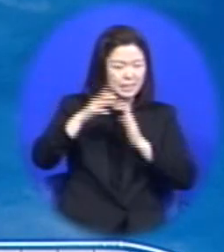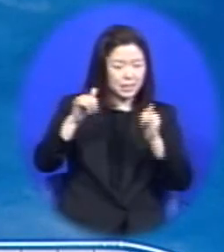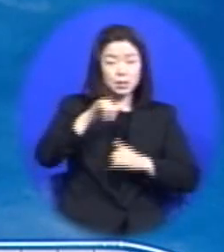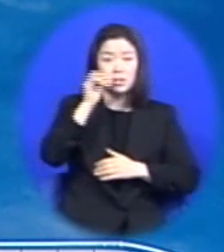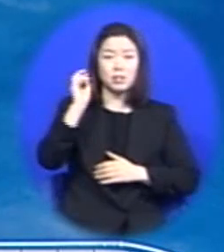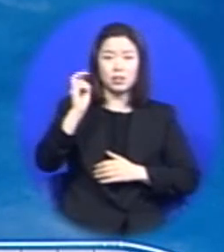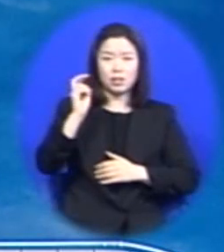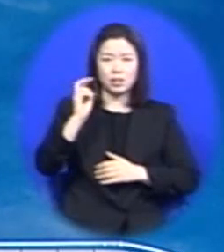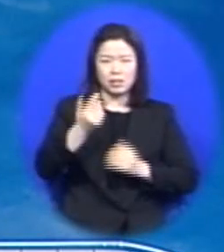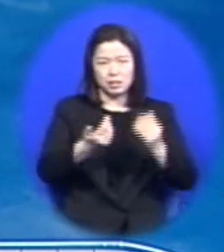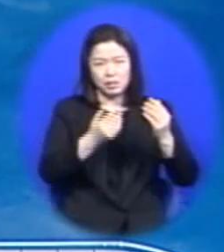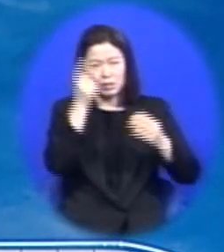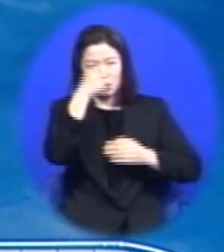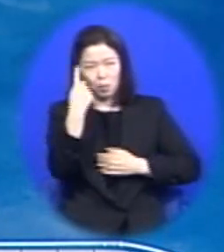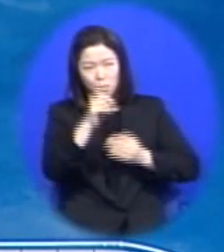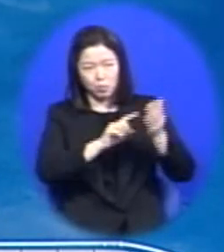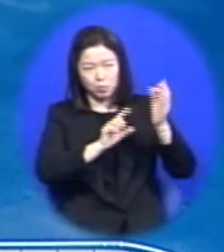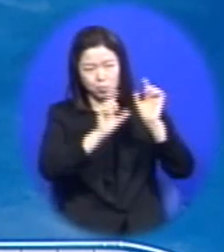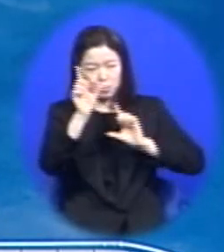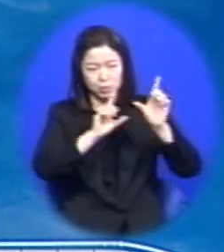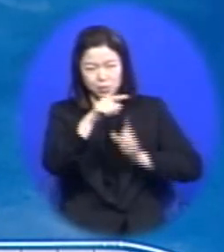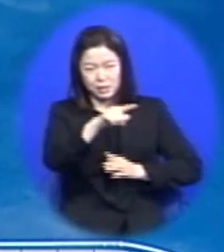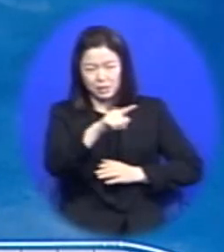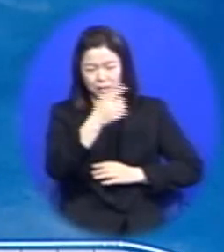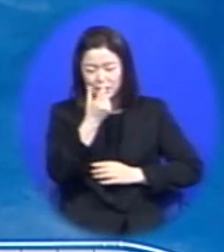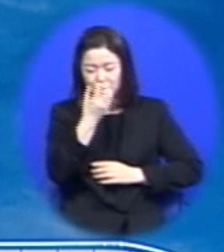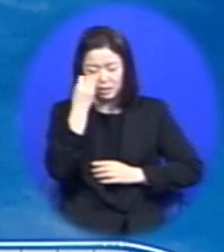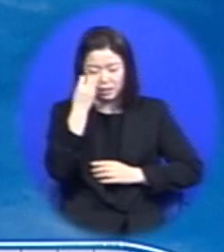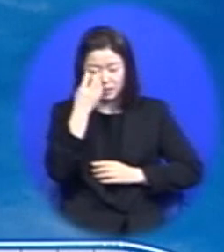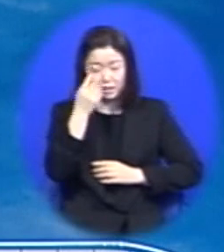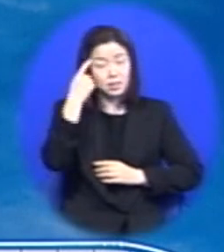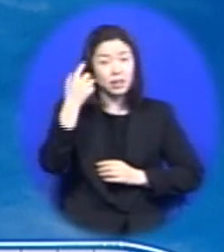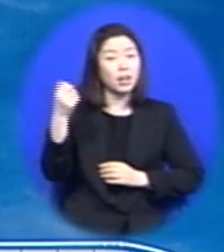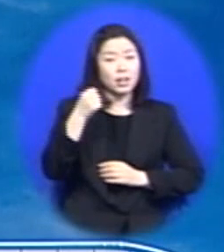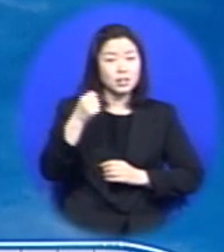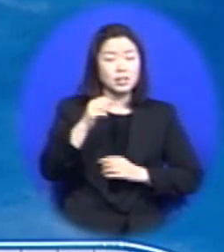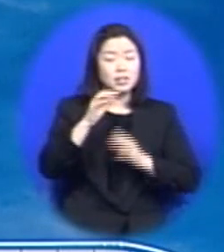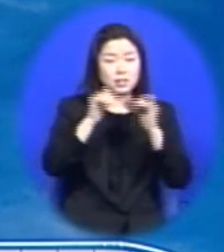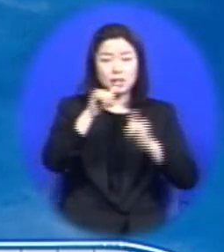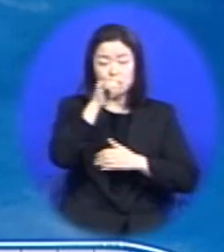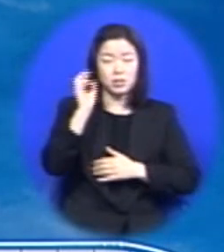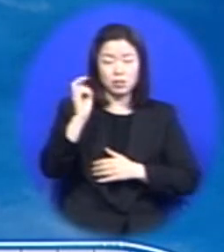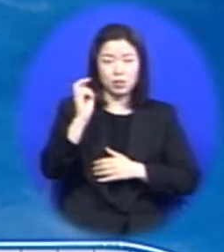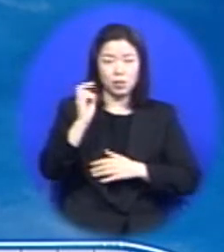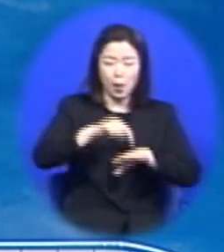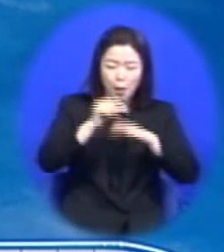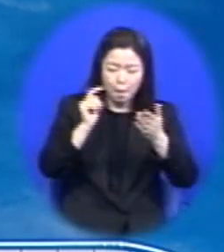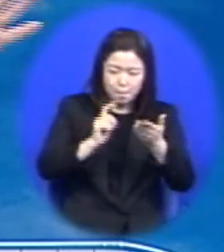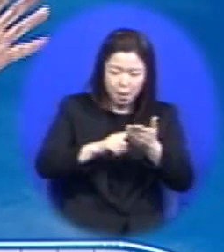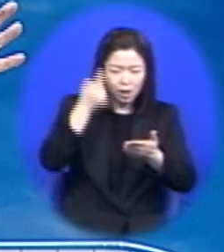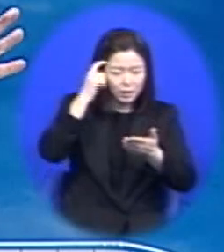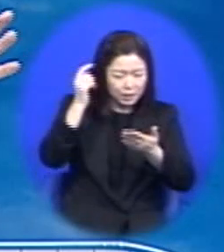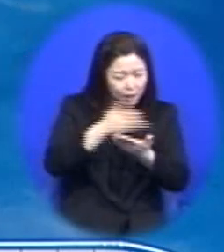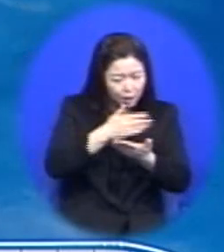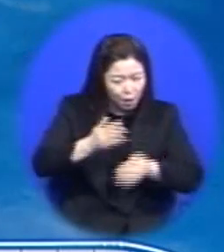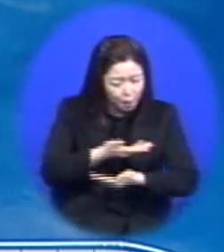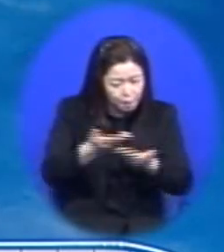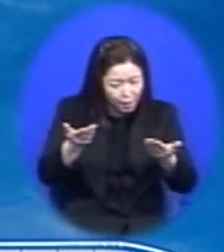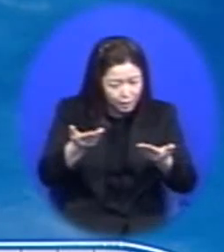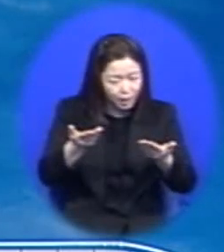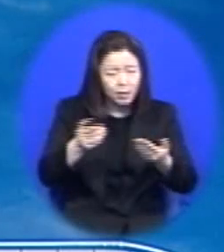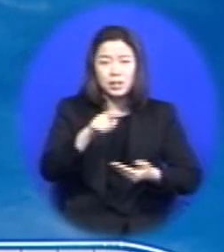왜 생기길 저렇게 생겼나 이렇게 생각하는 분도 있으실 거예요. 마음과 생각과 판단으로 예배하자면 우리 예배를 가로막는